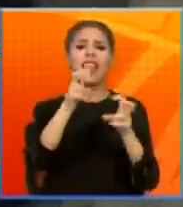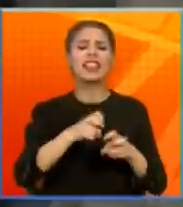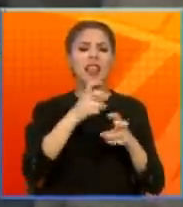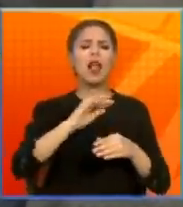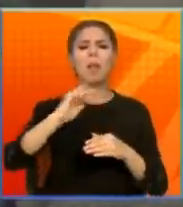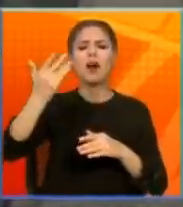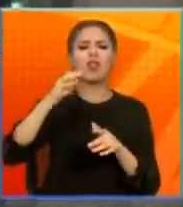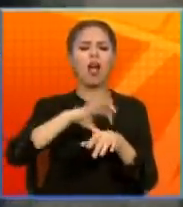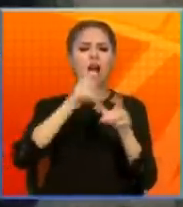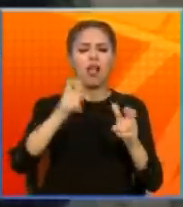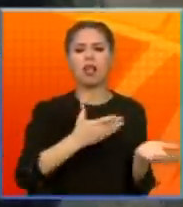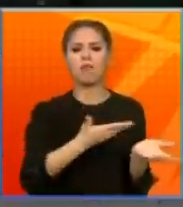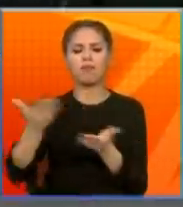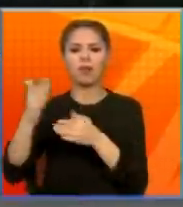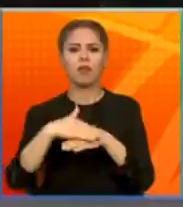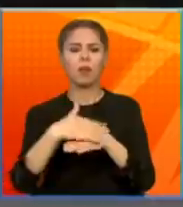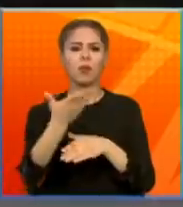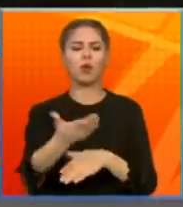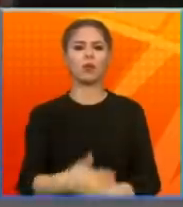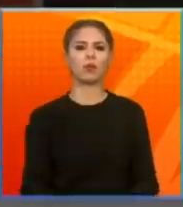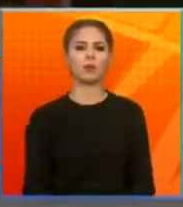hastanelere naklediliyor.